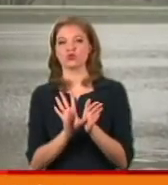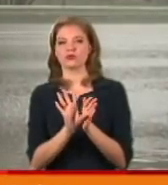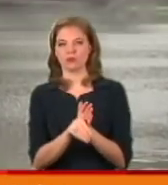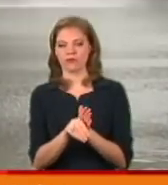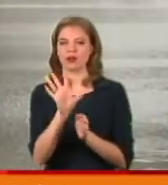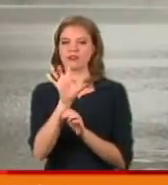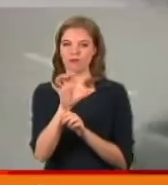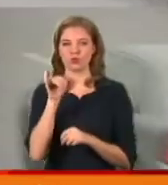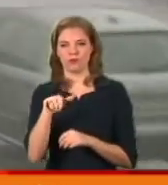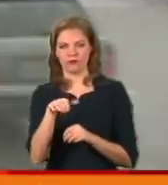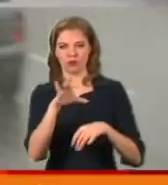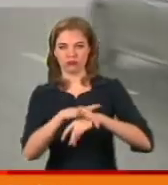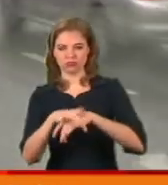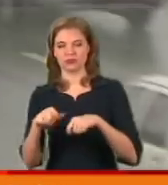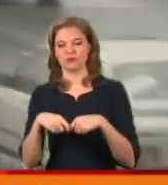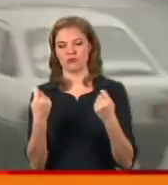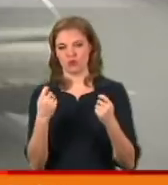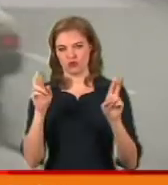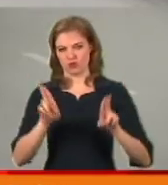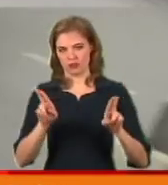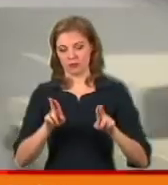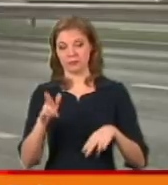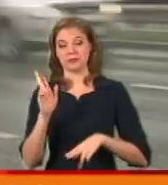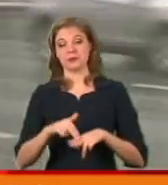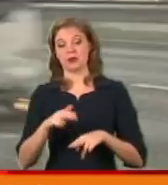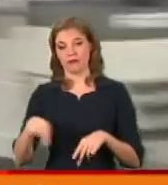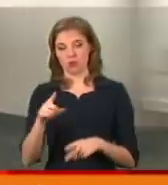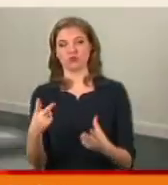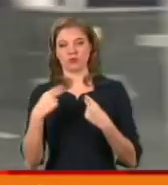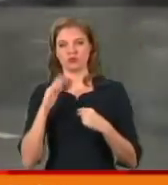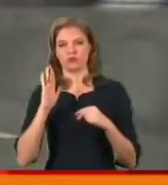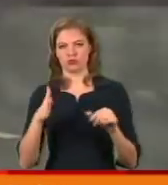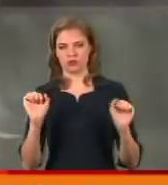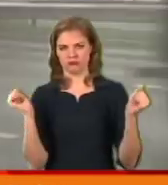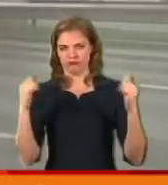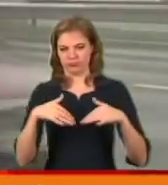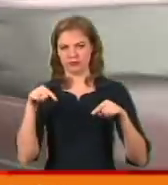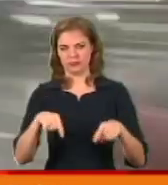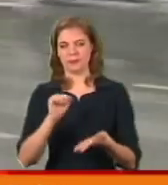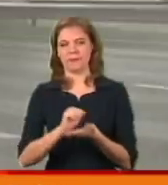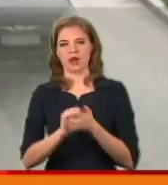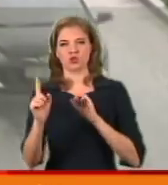запровадження фото- і відеофіксації порушень ПДР. Правоохоронці пообіцяли скликати цієї п'ятниці